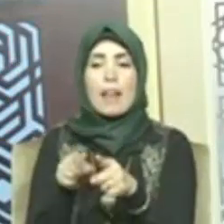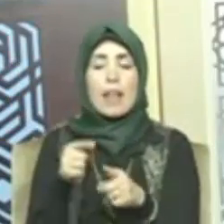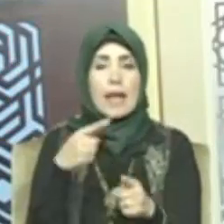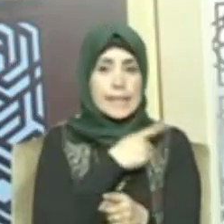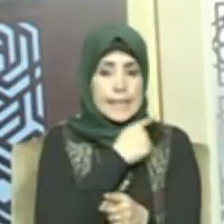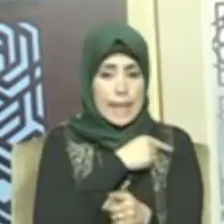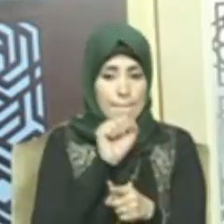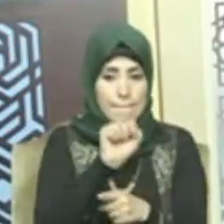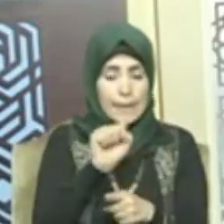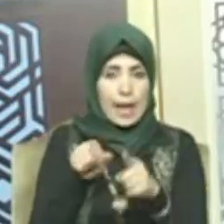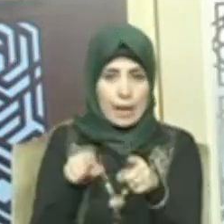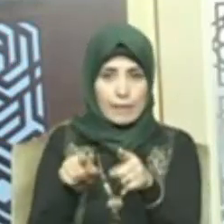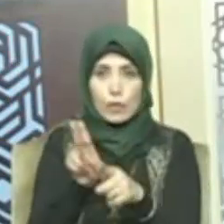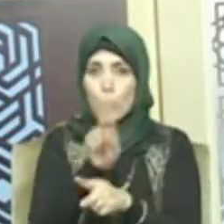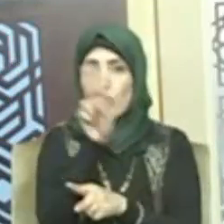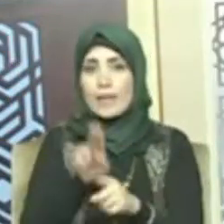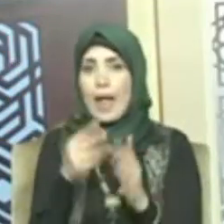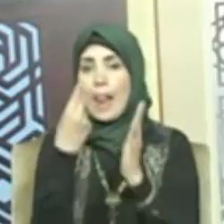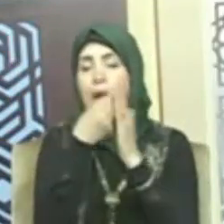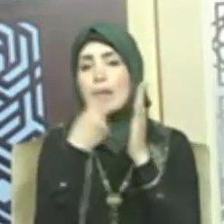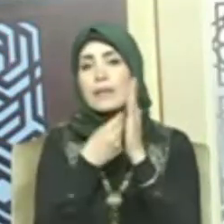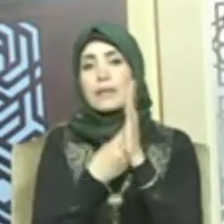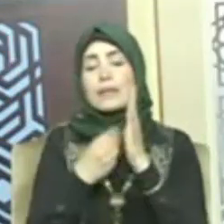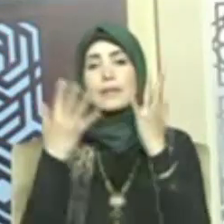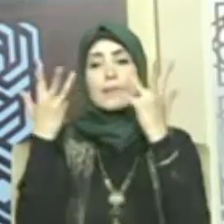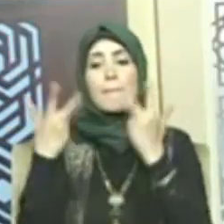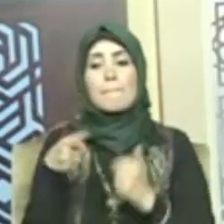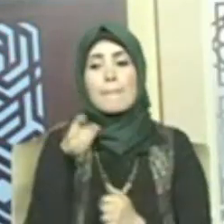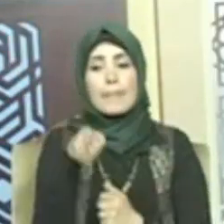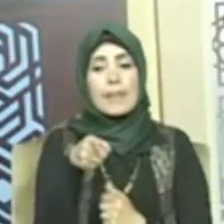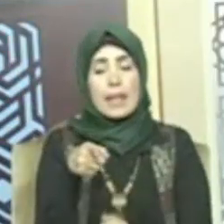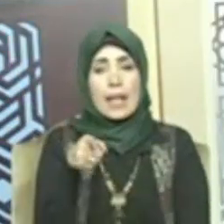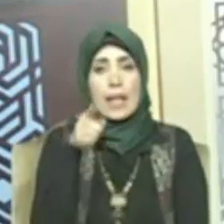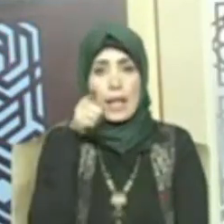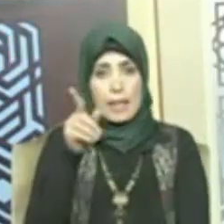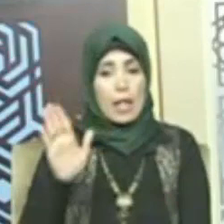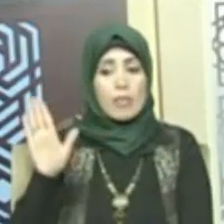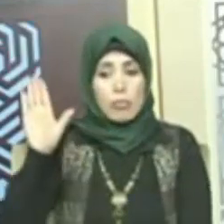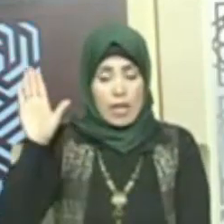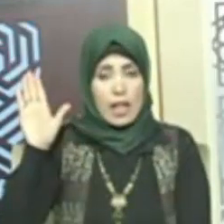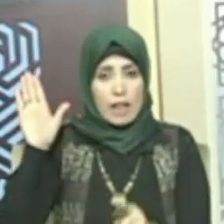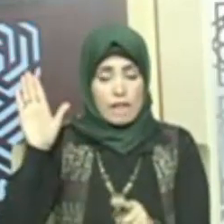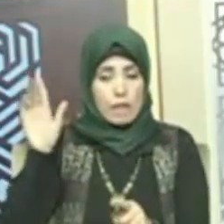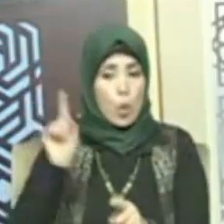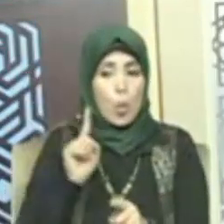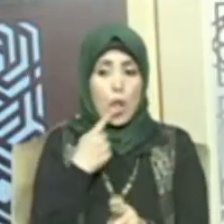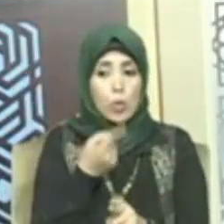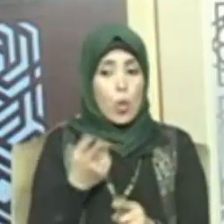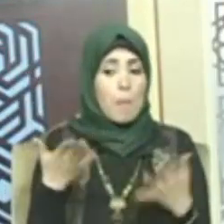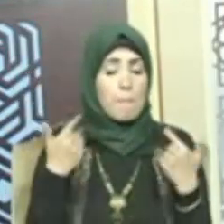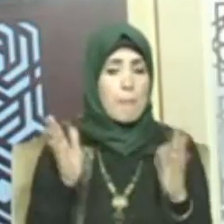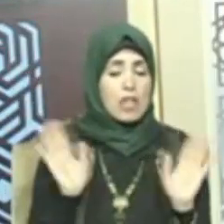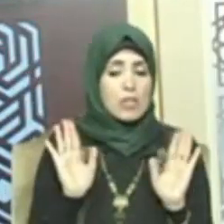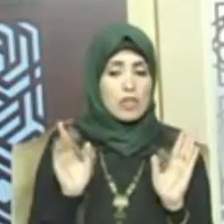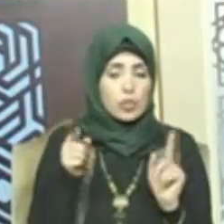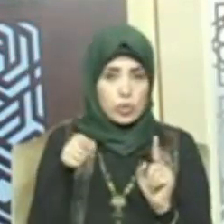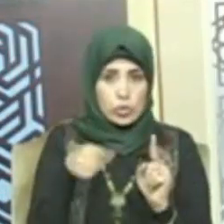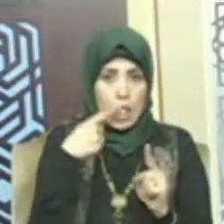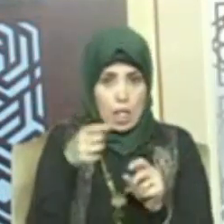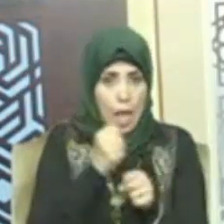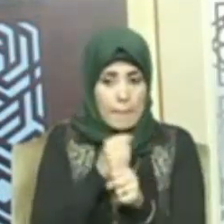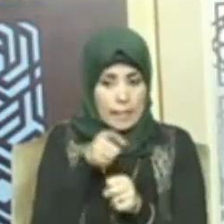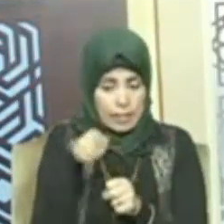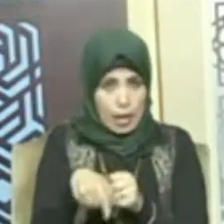فيعرفه ذنوبه ويسأله: أتنكر من هذا شيء؟ أتنكر من هذا